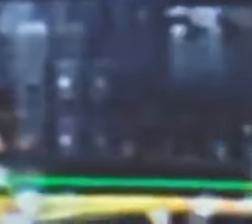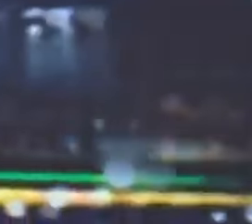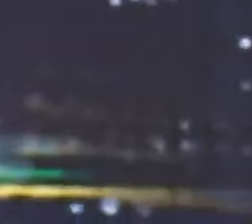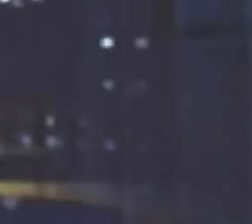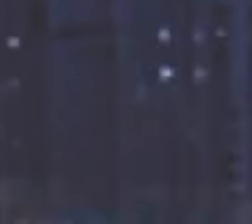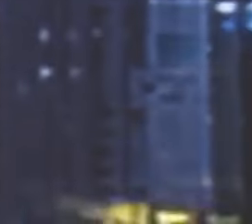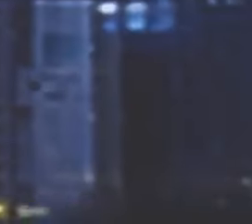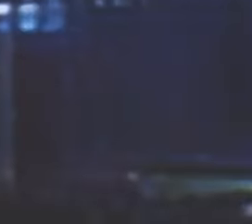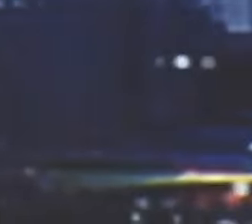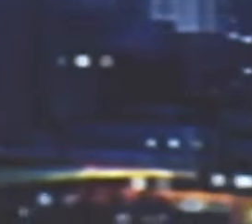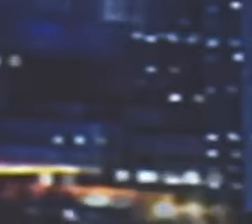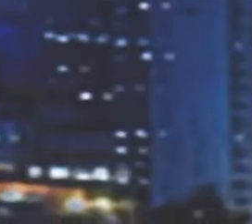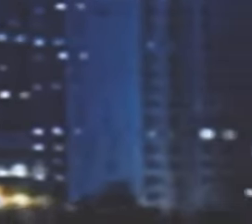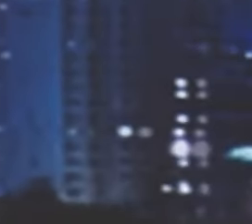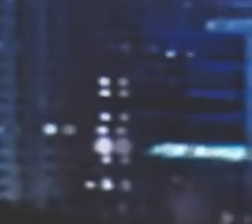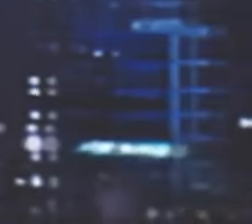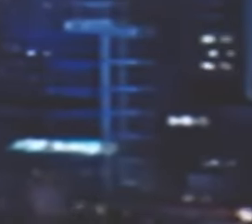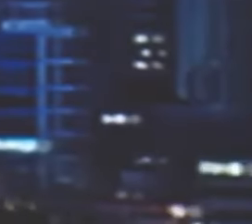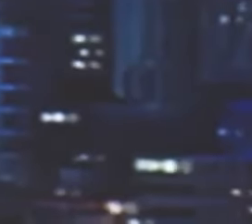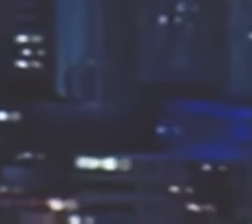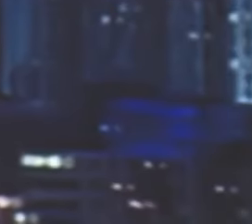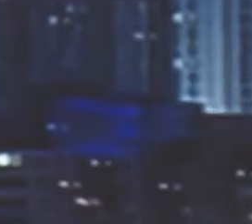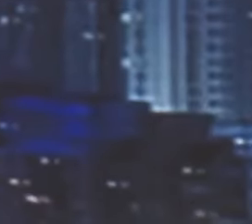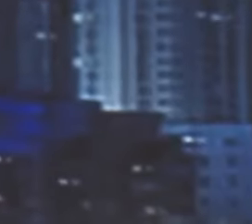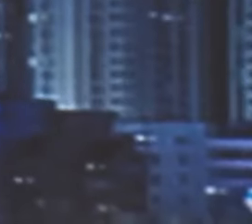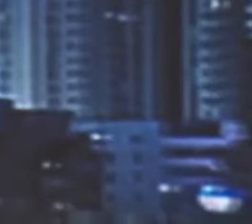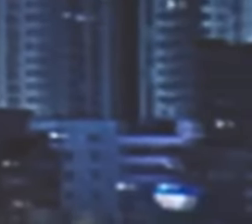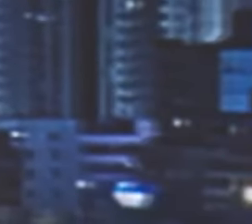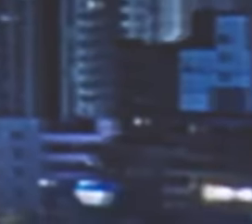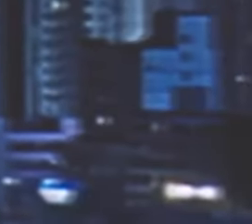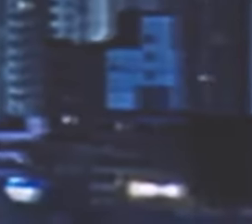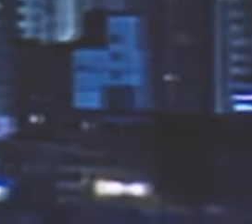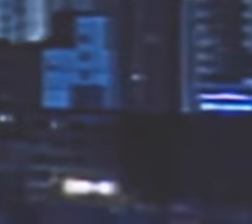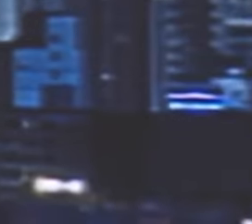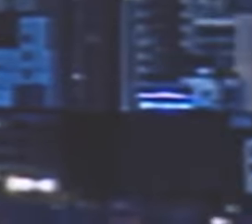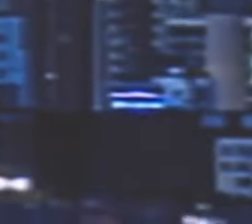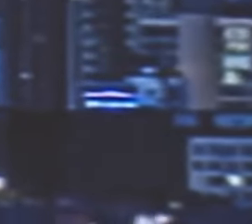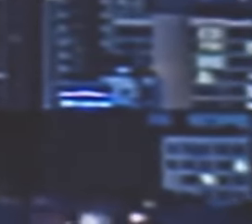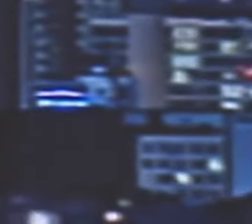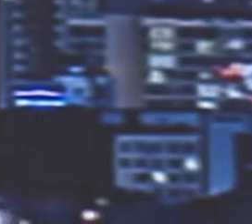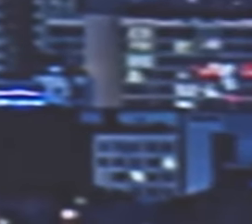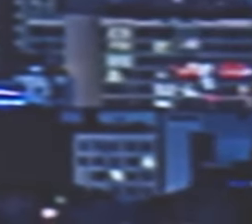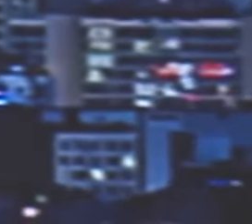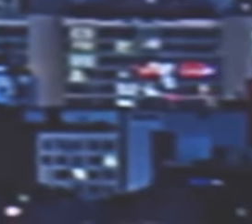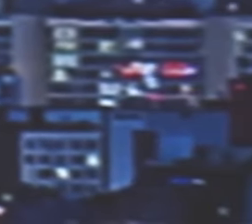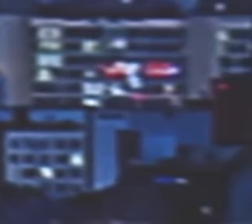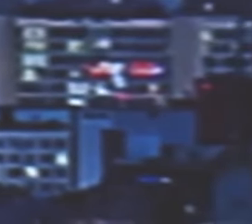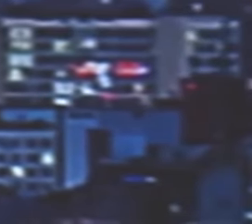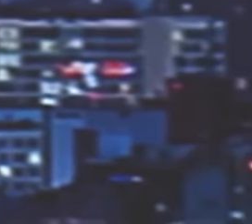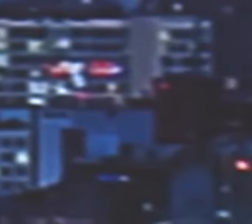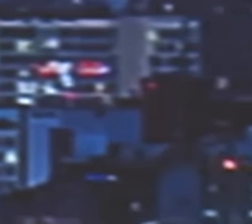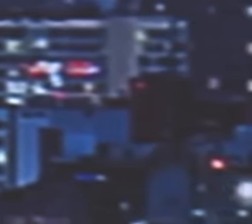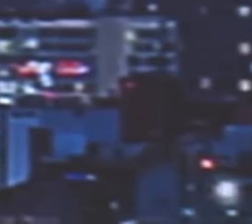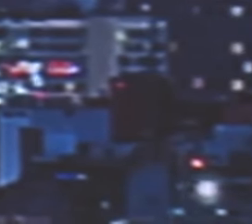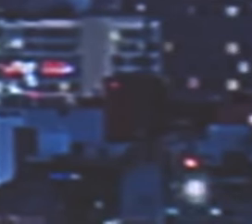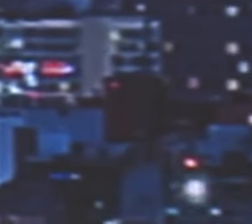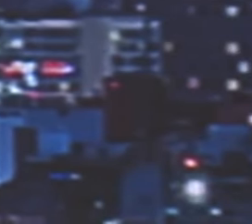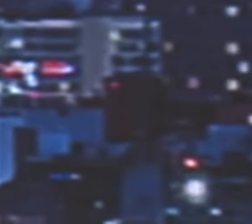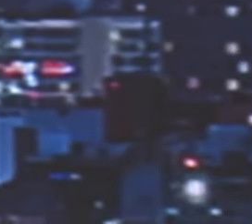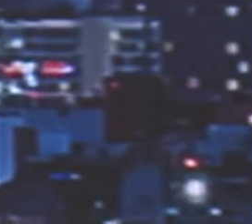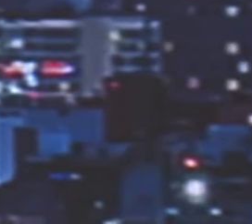jtbc 뉴스를 시청해 주셔서 고맙습니다 저희는 저녁 6시 50분 뉴스룸에서 뵙겠습니다